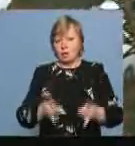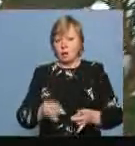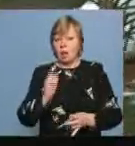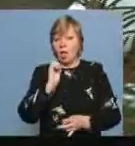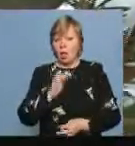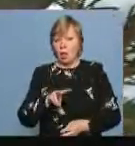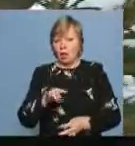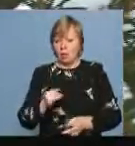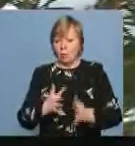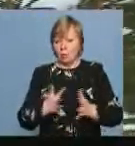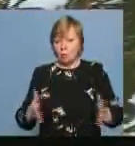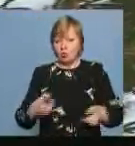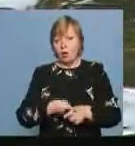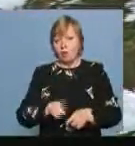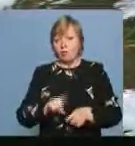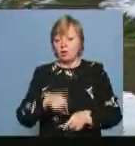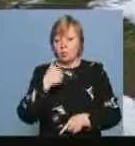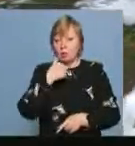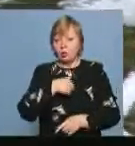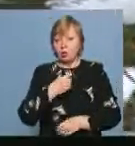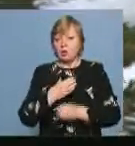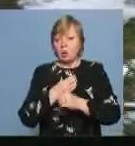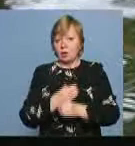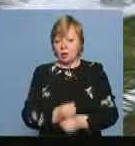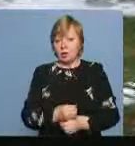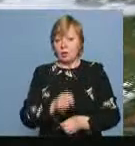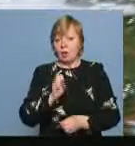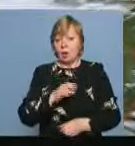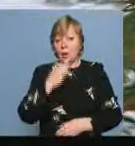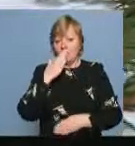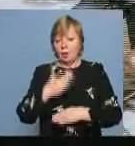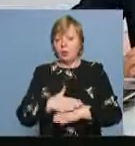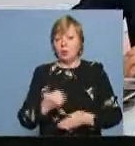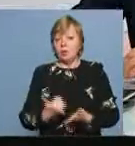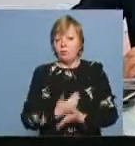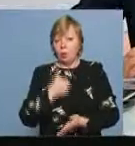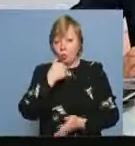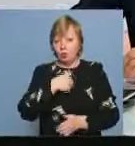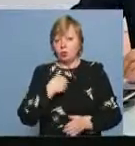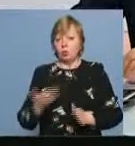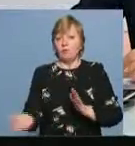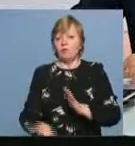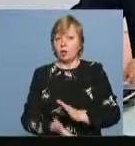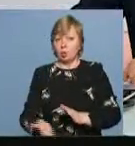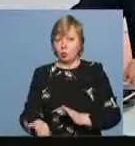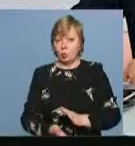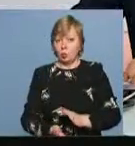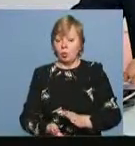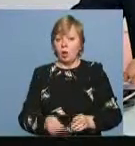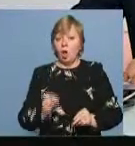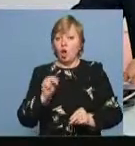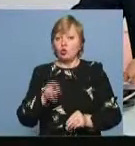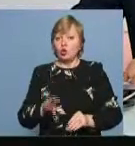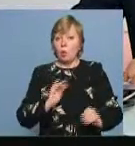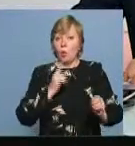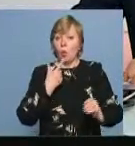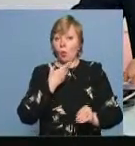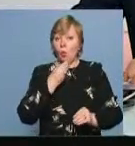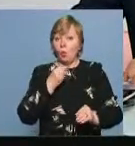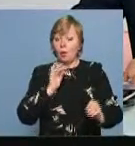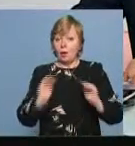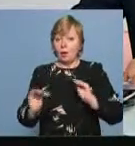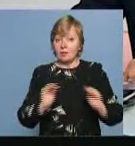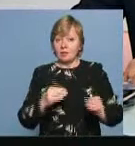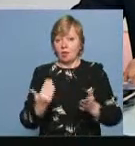В этом году пришлось даже сократить лимиты на их предновогоднюю заготовку. А вот чем украсить новогоднюю елку,